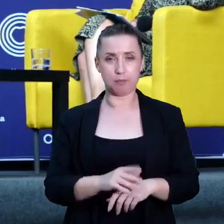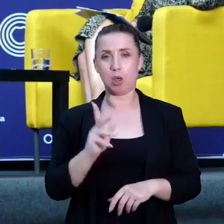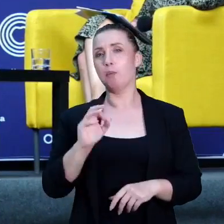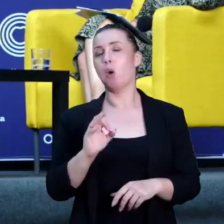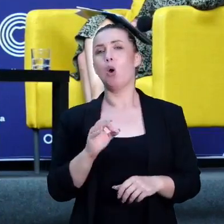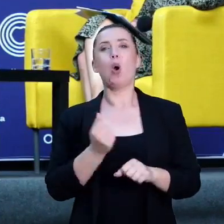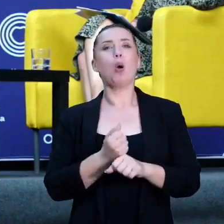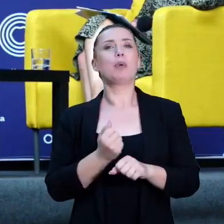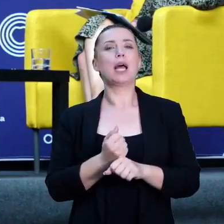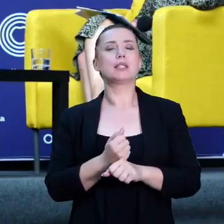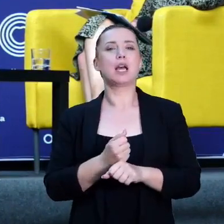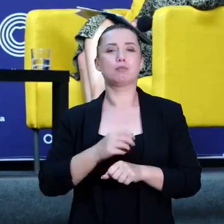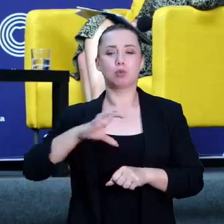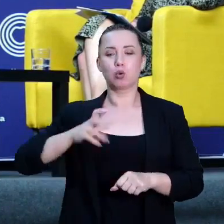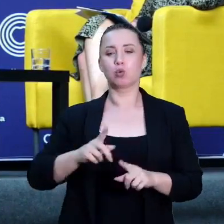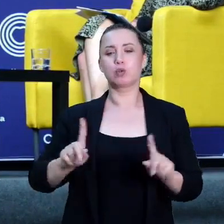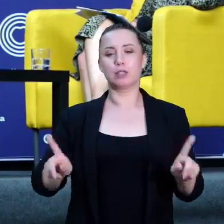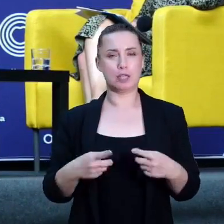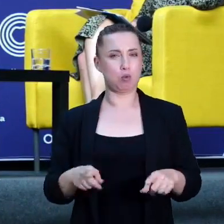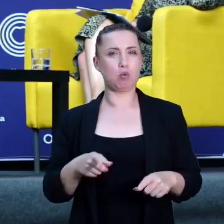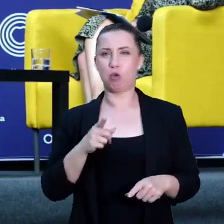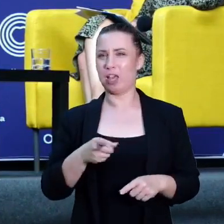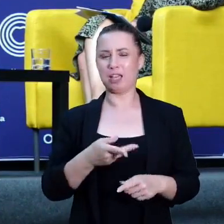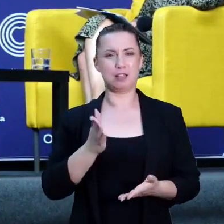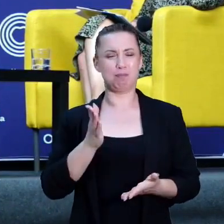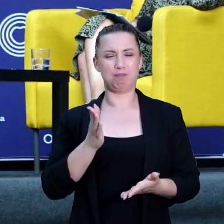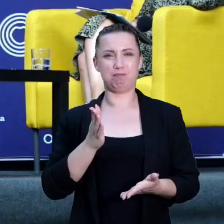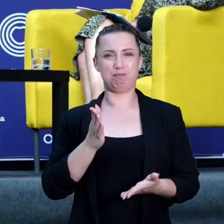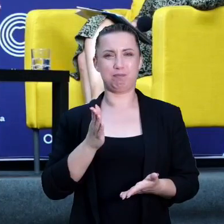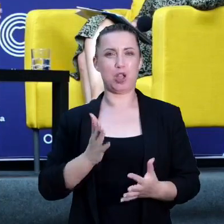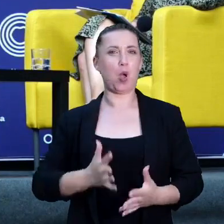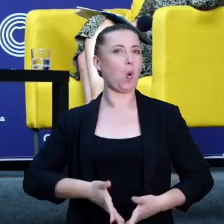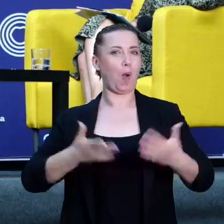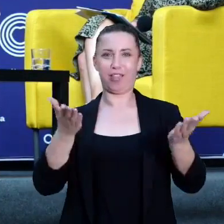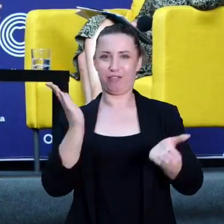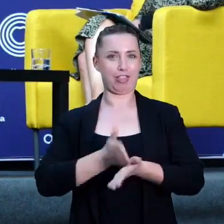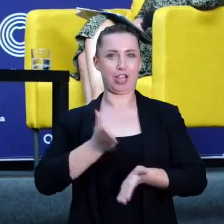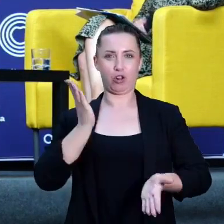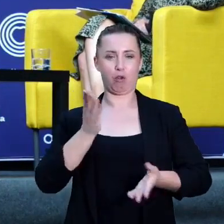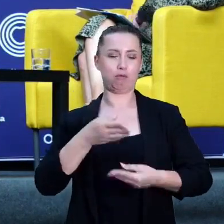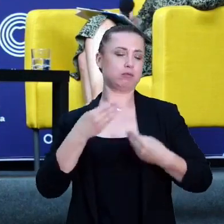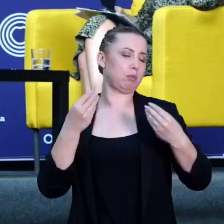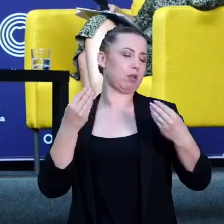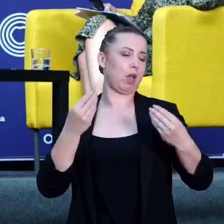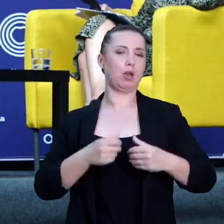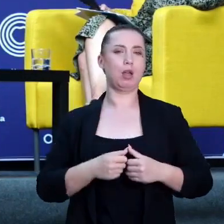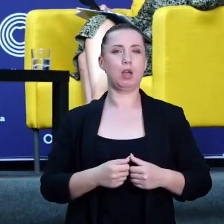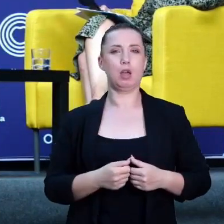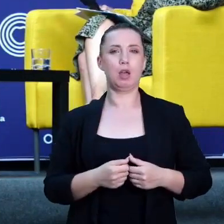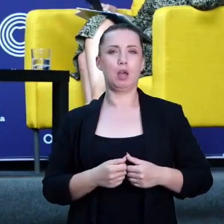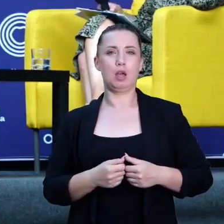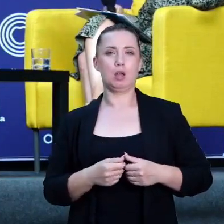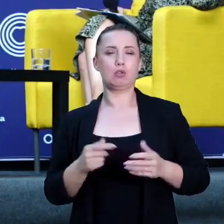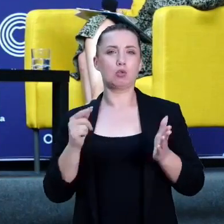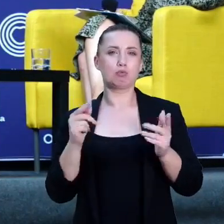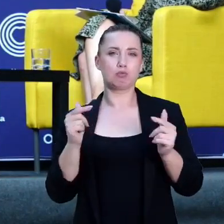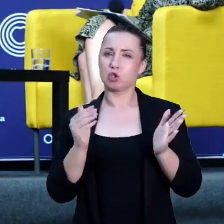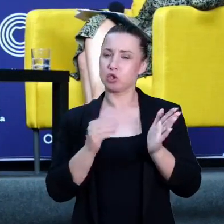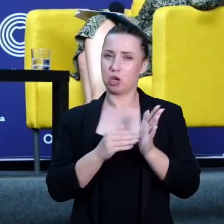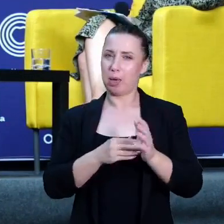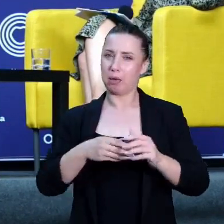nie jest tylko życie usłane różami. Są też sprawy, nad którymi czasami trzeba podebatować, nawet się te poglądy